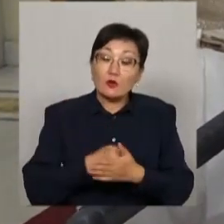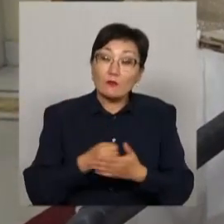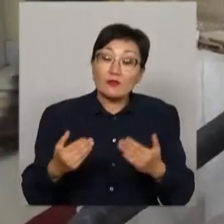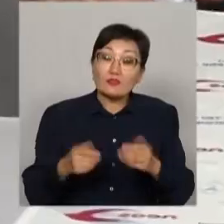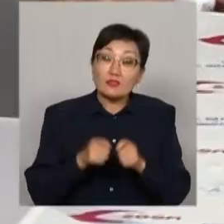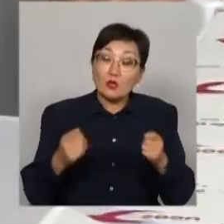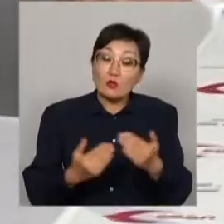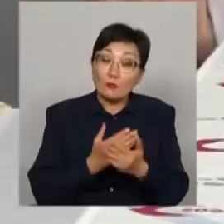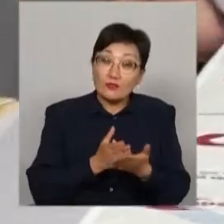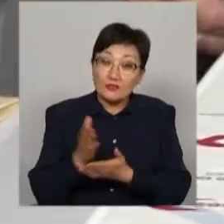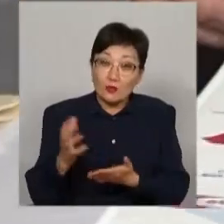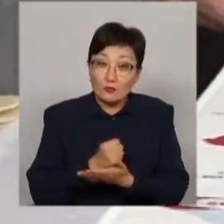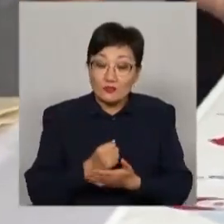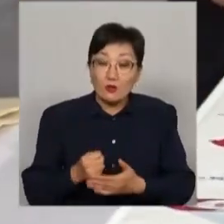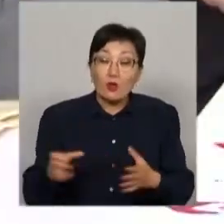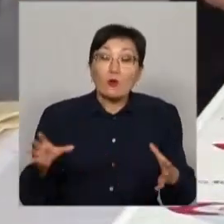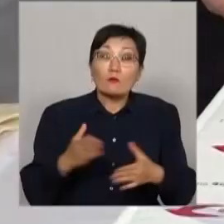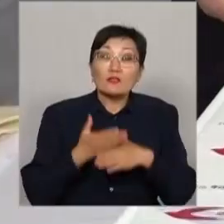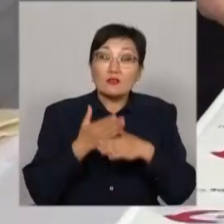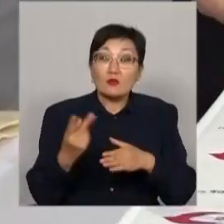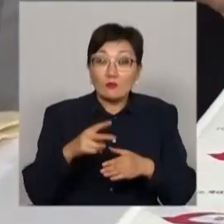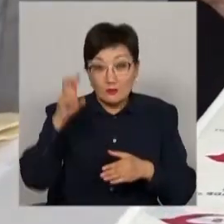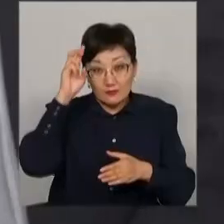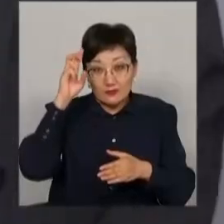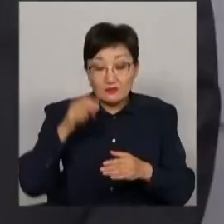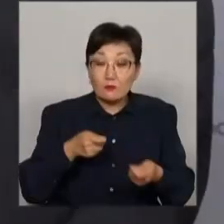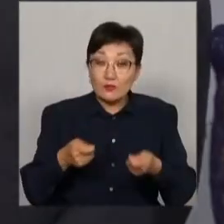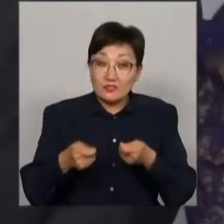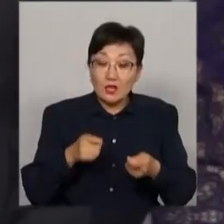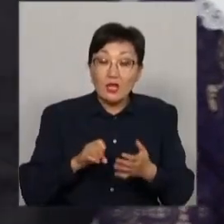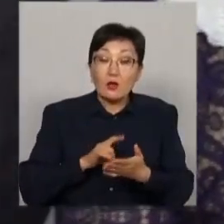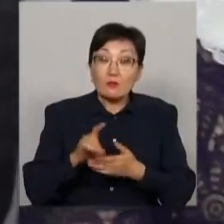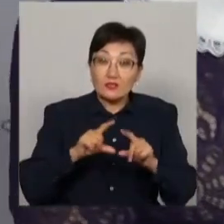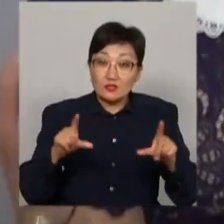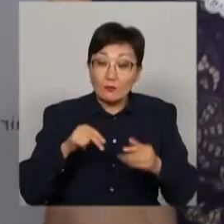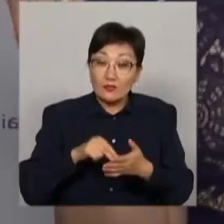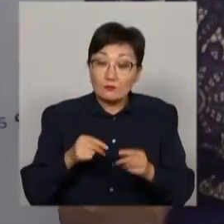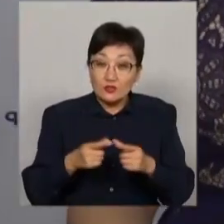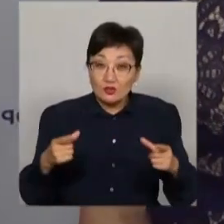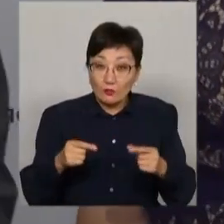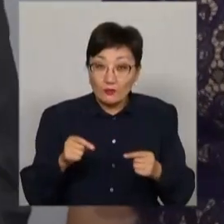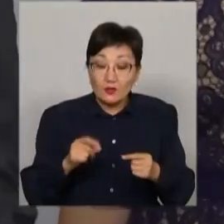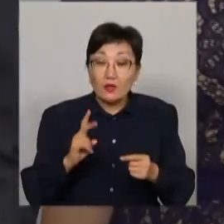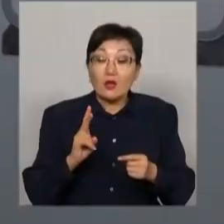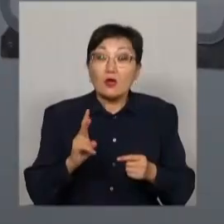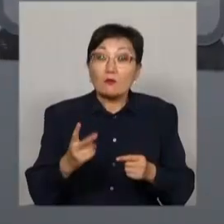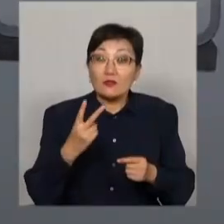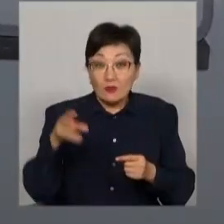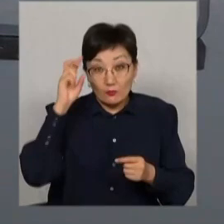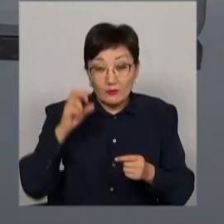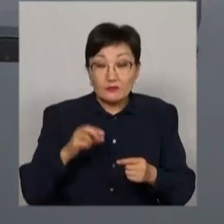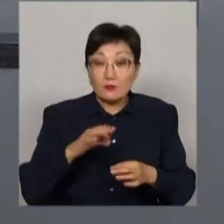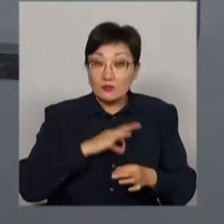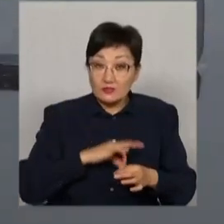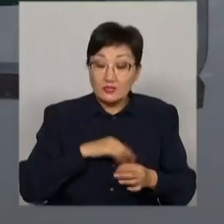нового маршрута удалось благодаря соглашению двух стран. По словам руководства аэропорта, стоимость билета в оба конца вполне приемлема.